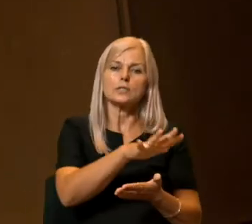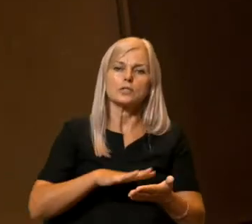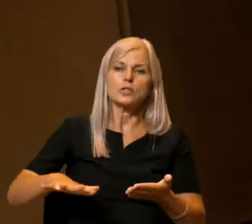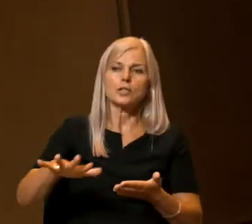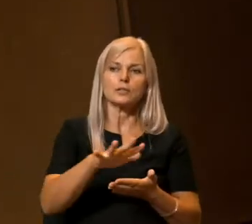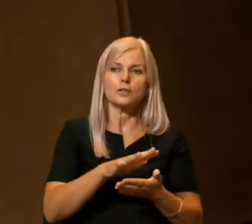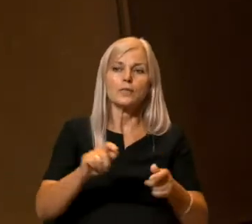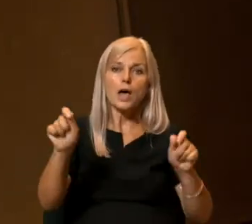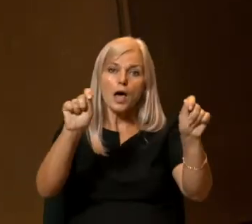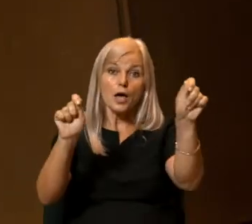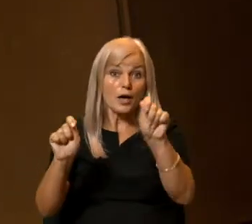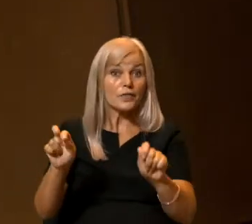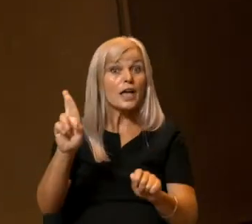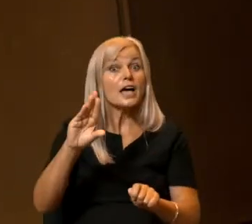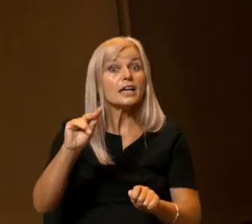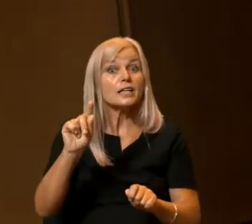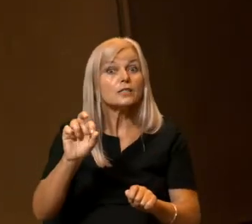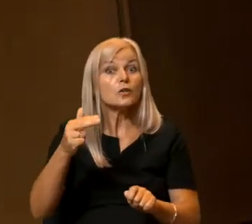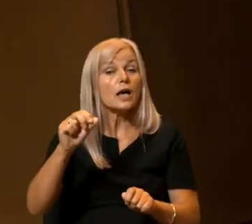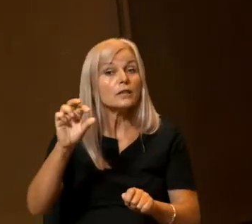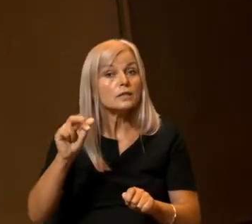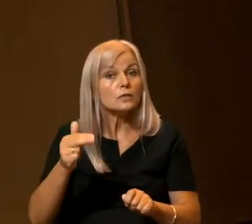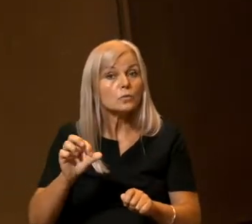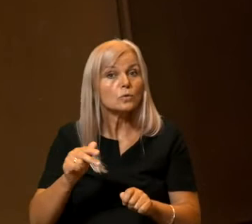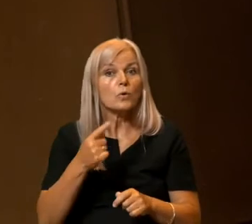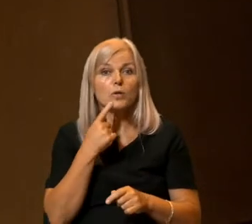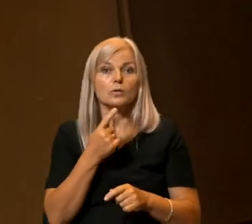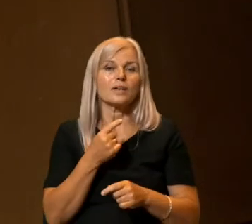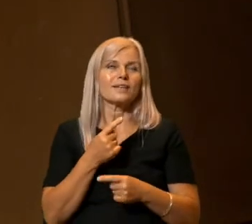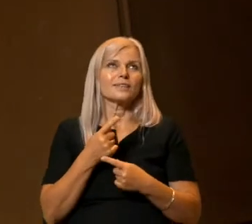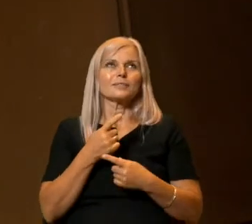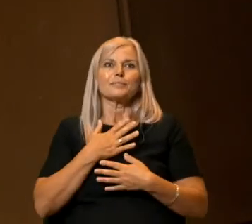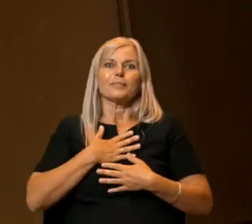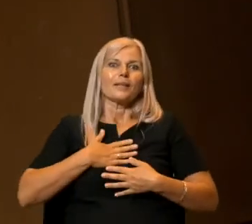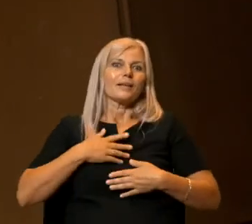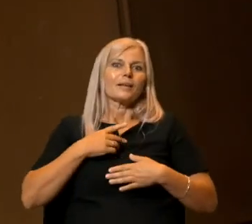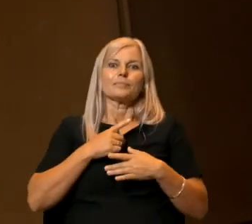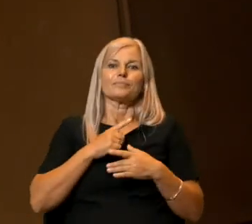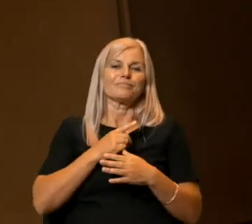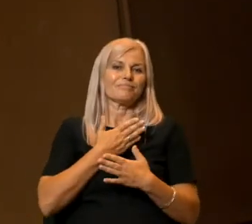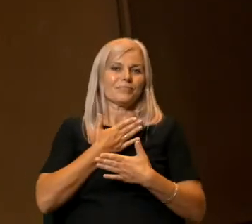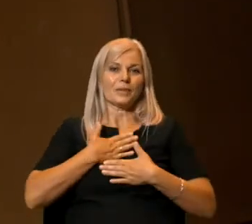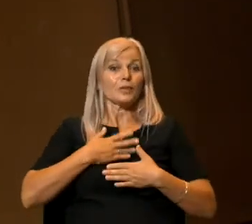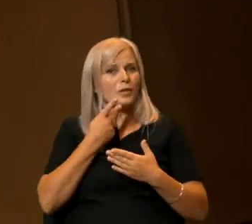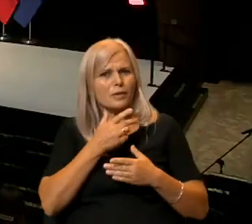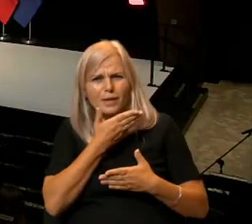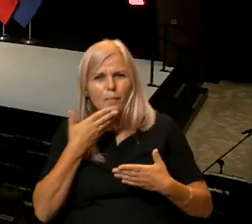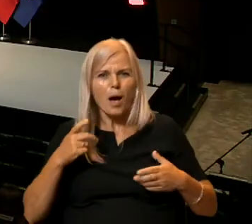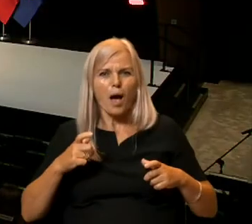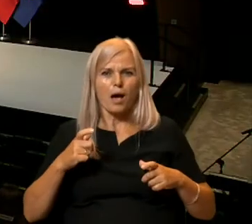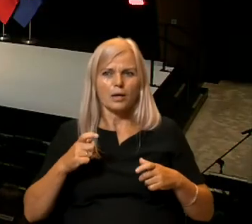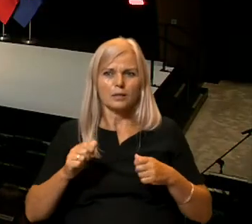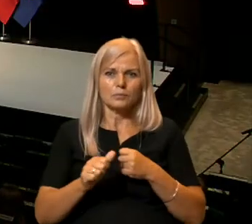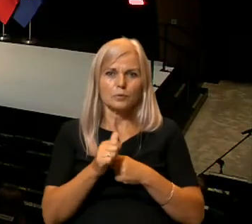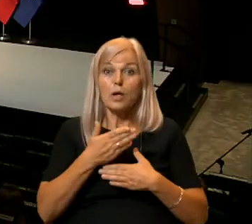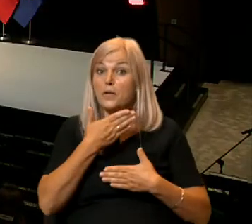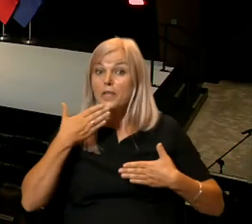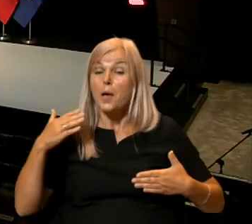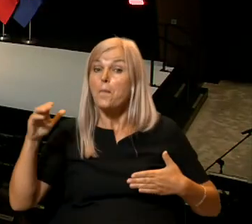sucho rezonansu, bo wydaje mi się, to nie jest sentymentalne, to jest jakiś, no nie ma przypadków. Nie ma Pawła z